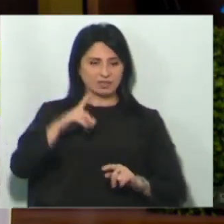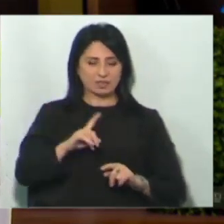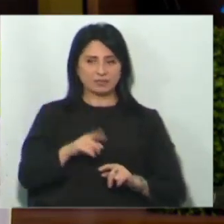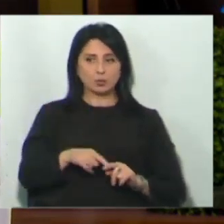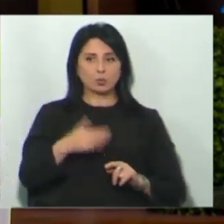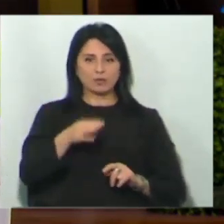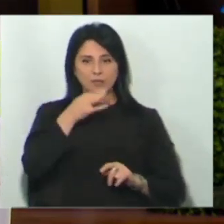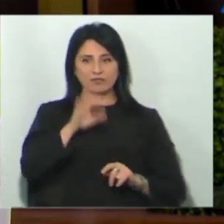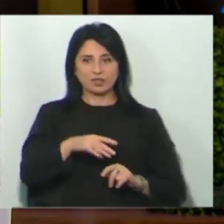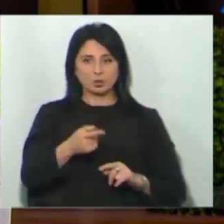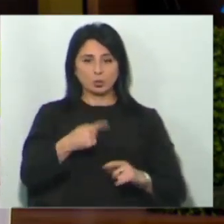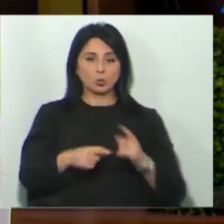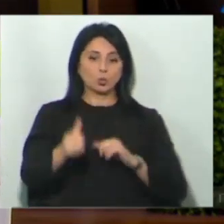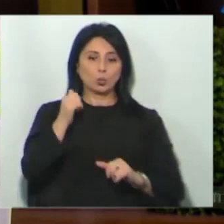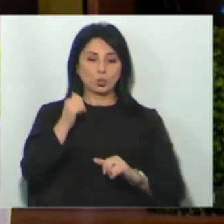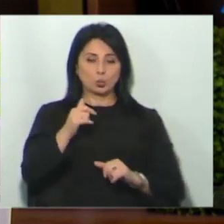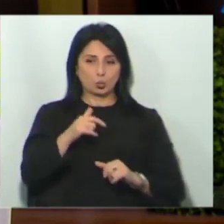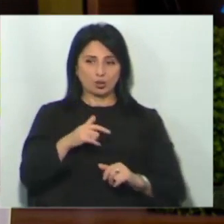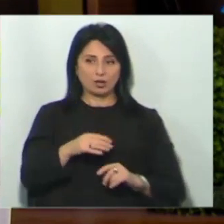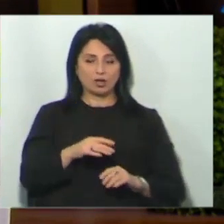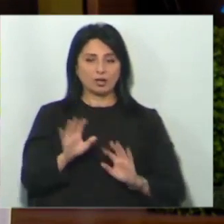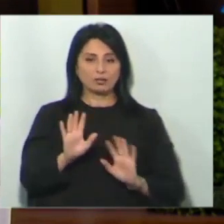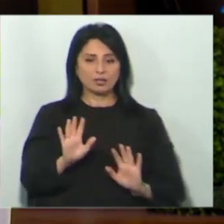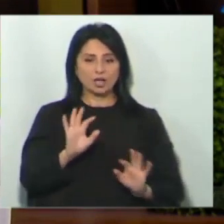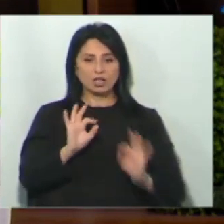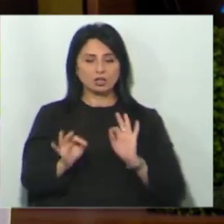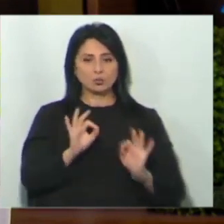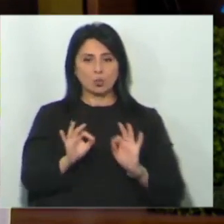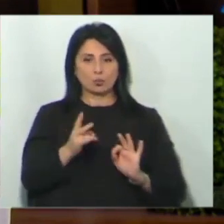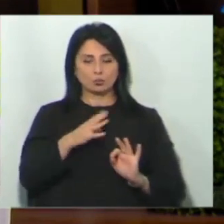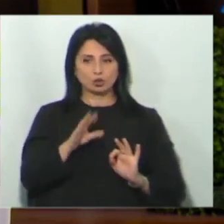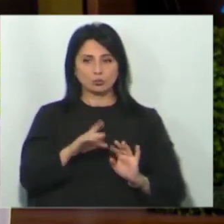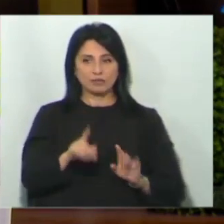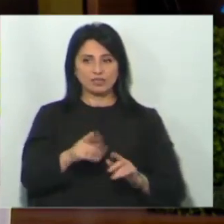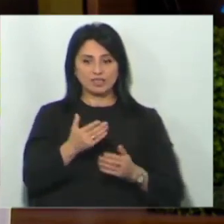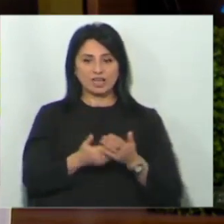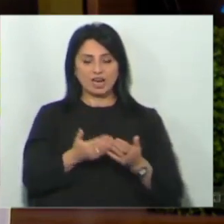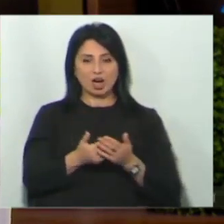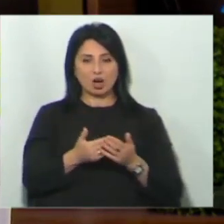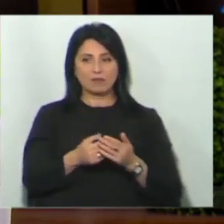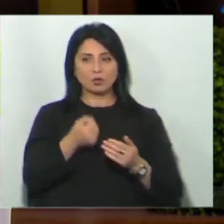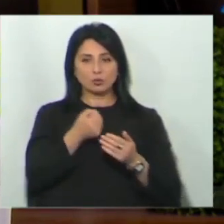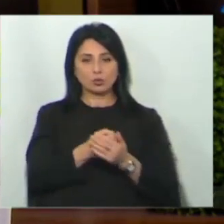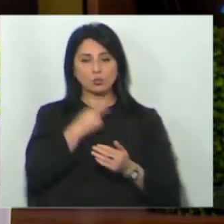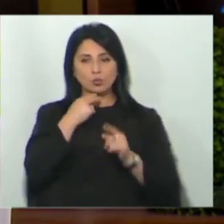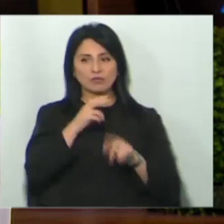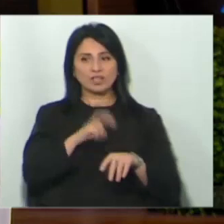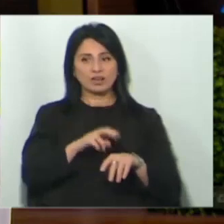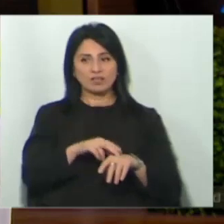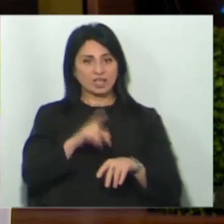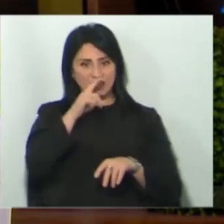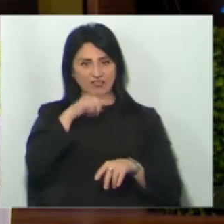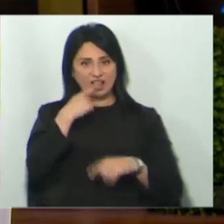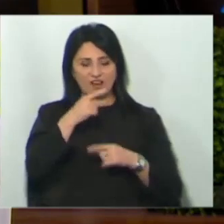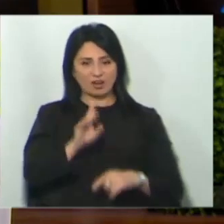Აი აქ უკვე მე რეაქცია ხდება. Ამიტომ ზომიერება არის ყველაფერში საჭირო. Da, im recomandăție bine, mi-te vine pară să ți-e cum e pe tăcut la